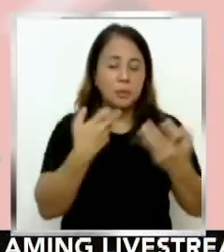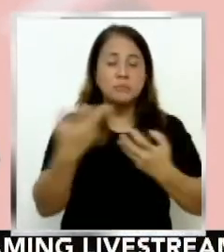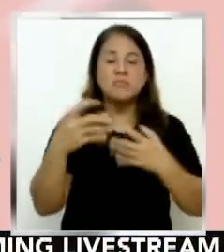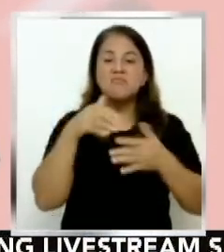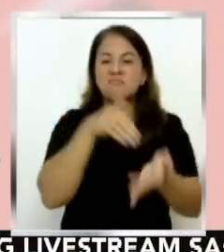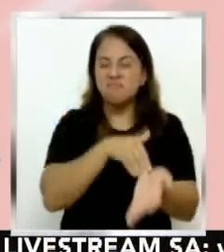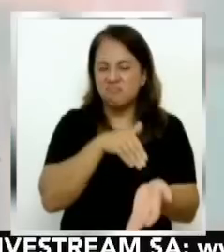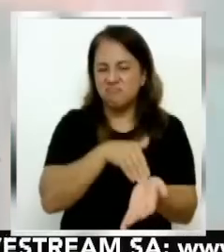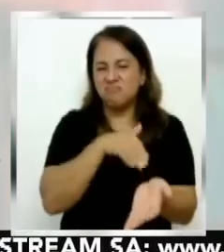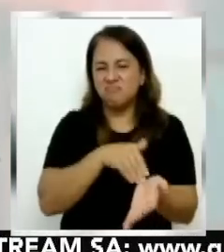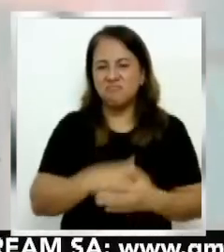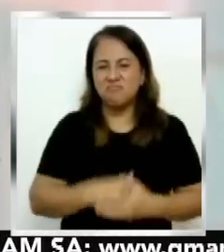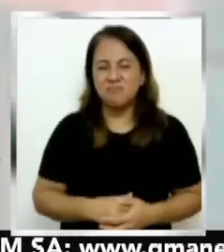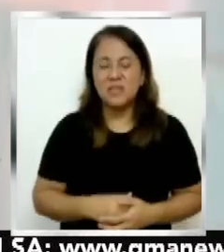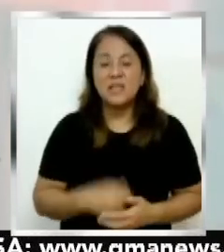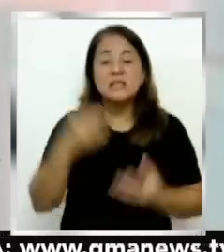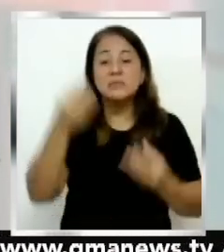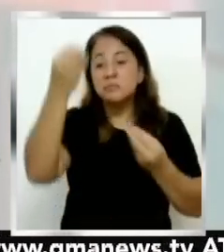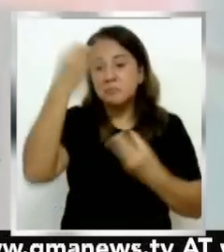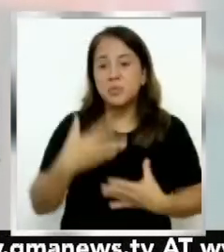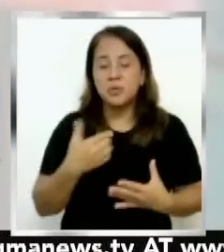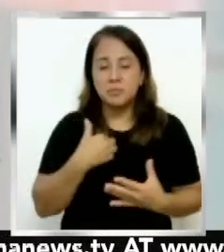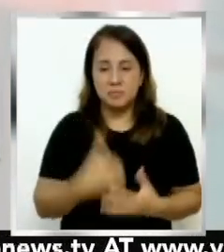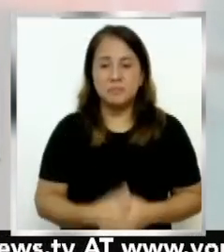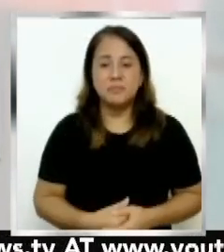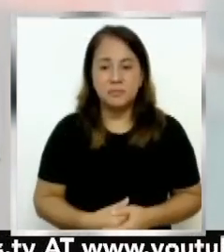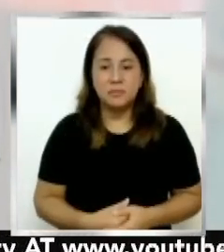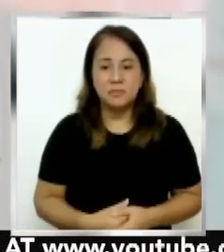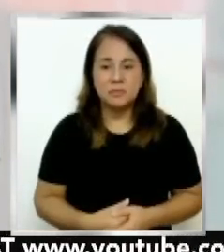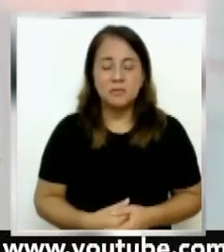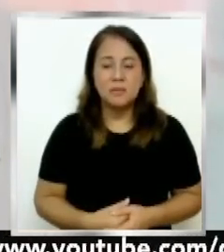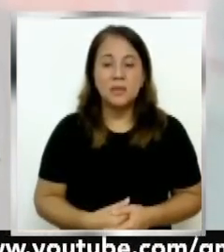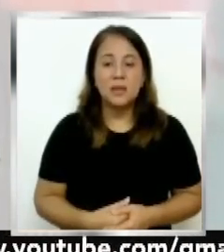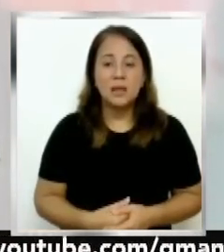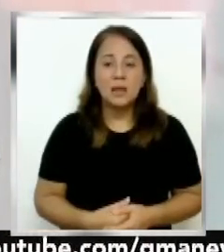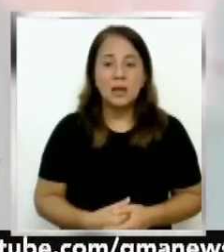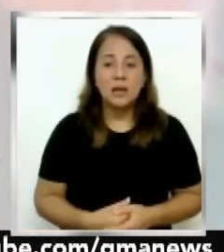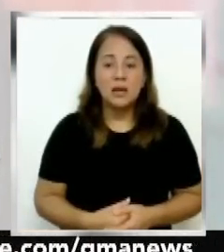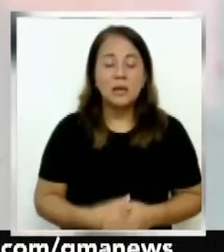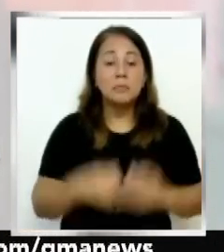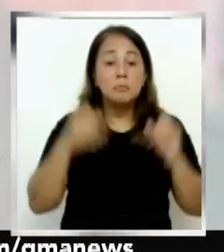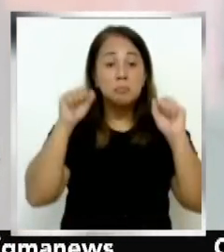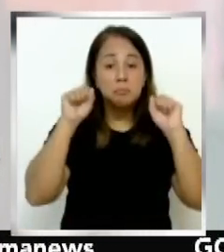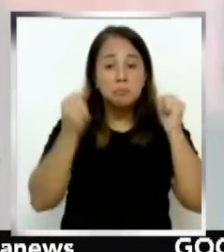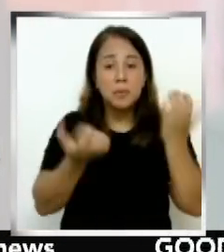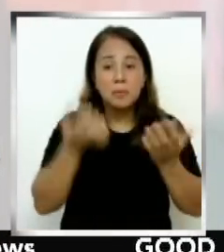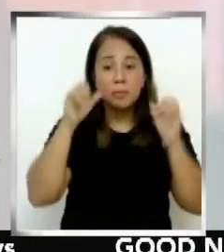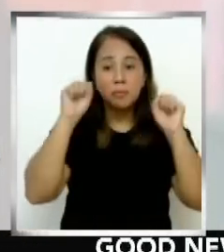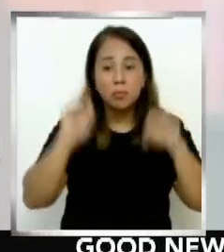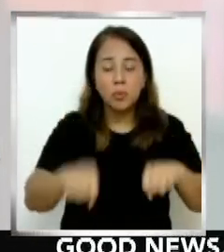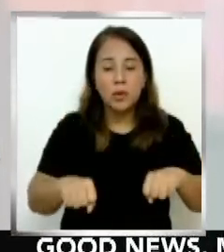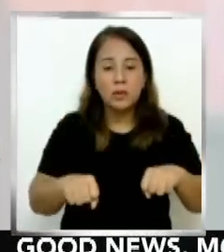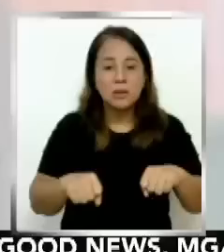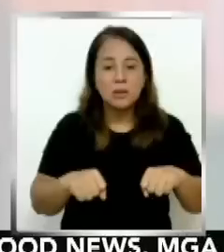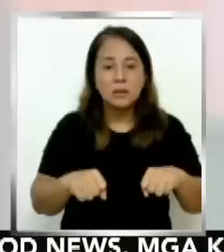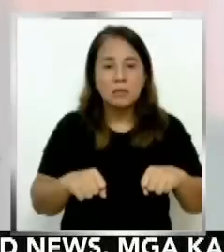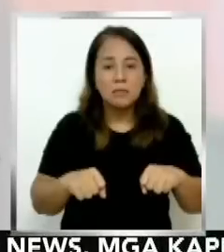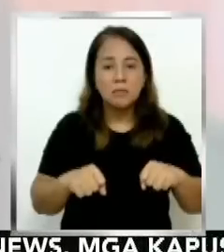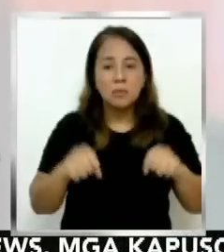sabi niya po, yung ano daw po, maaaring yung pagkakubog ng ugat